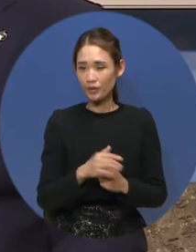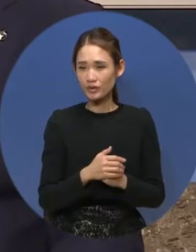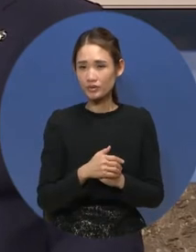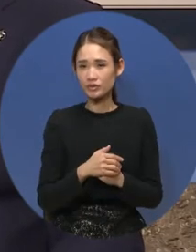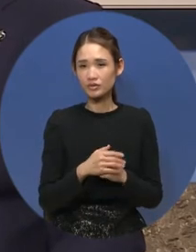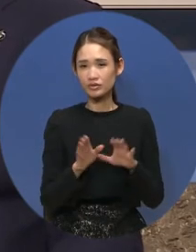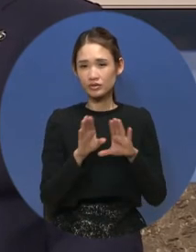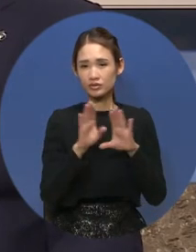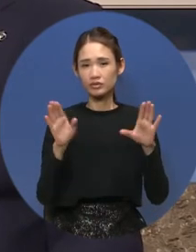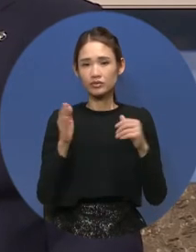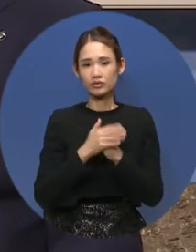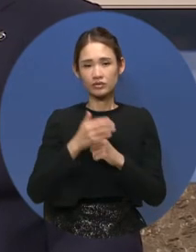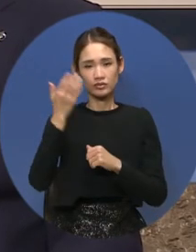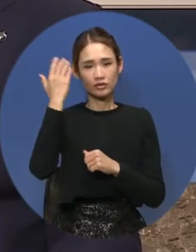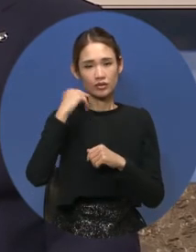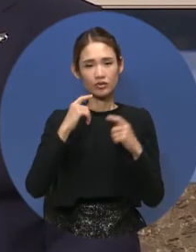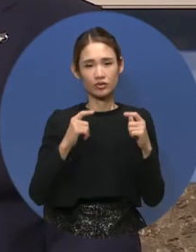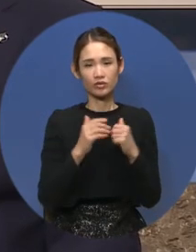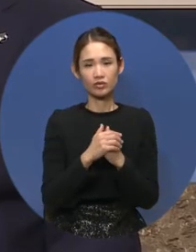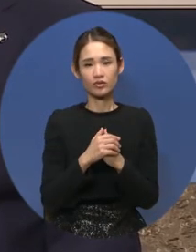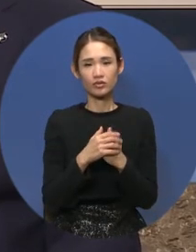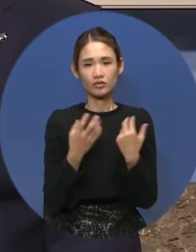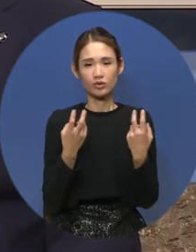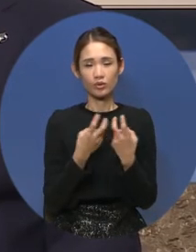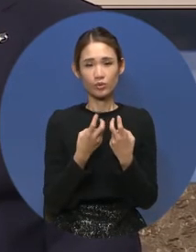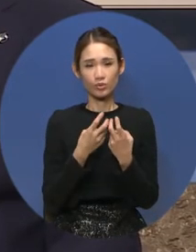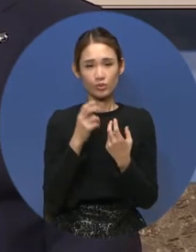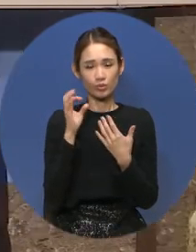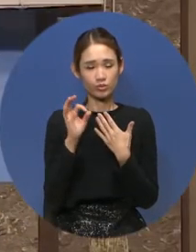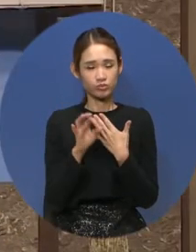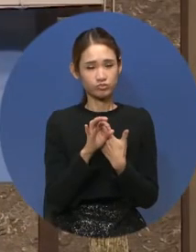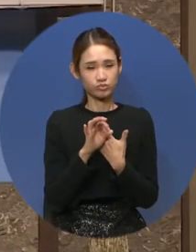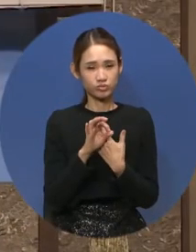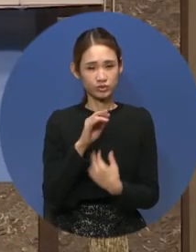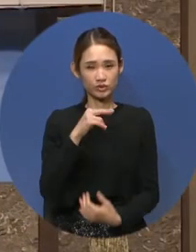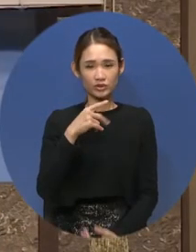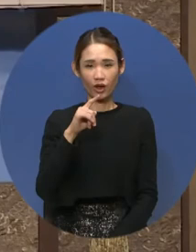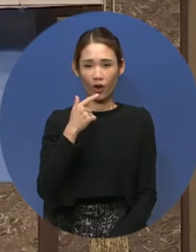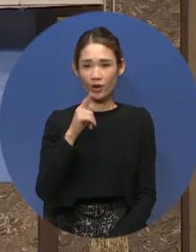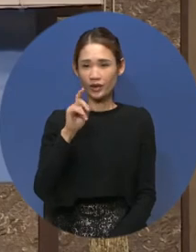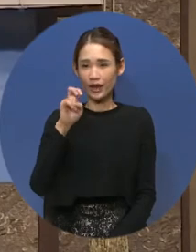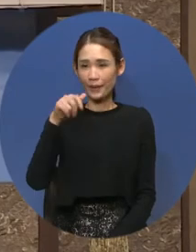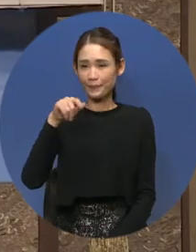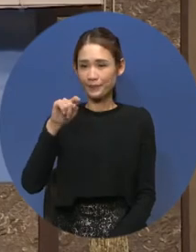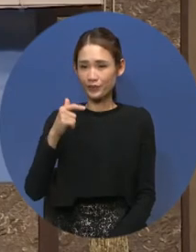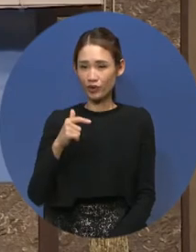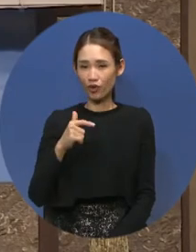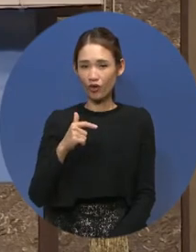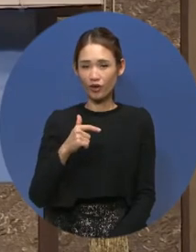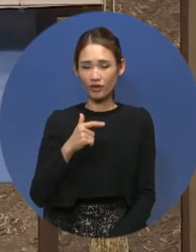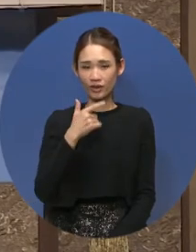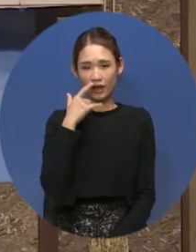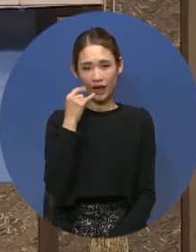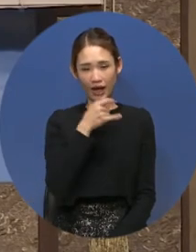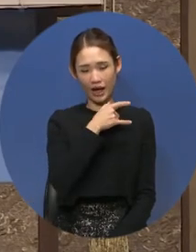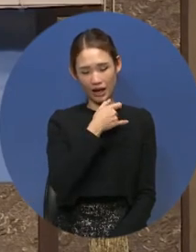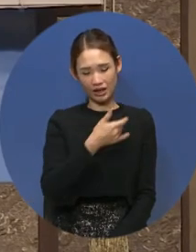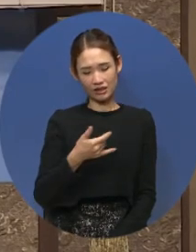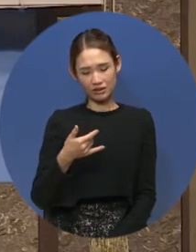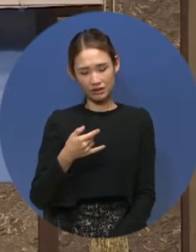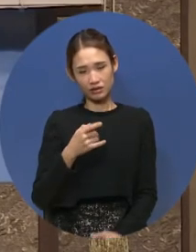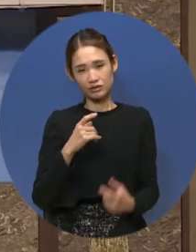트인 영등포는 우리 영등포구가 어떻게 보면 서남권의 종갓댁, 한강 이남의